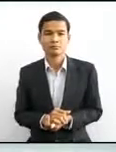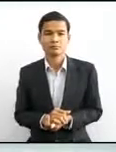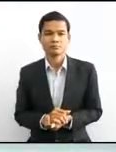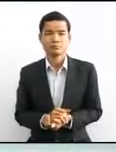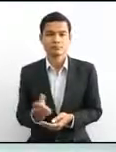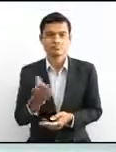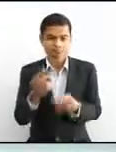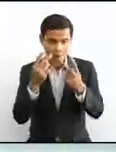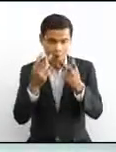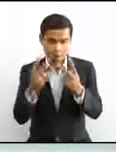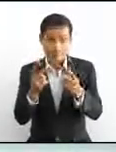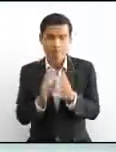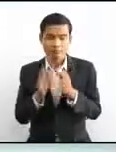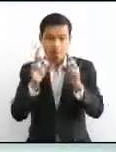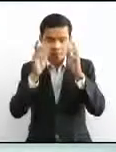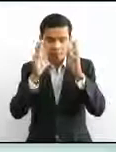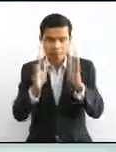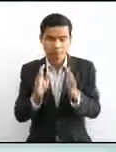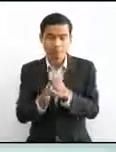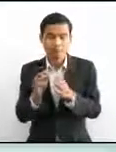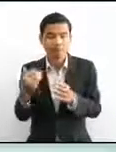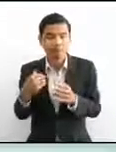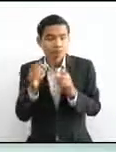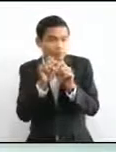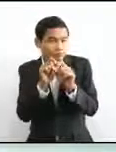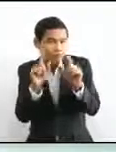chăm tam đàn tặng ạc nìa ta nẹ kêu miên ấy play mà ai con